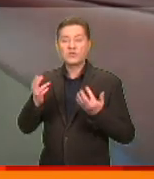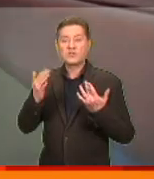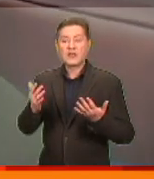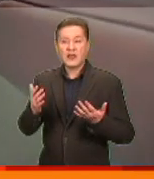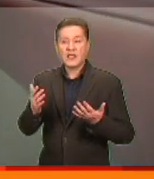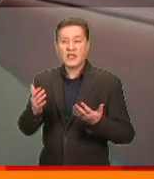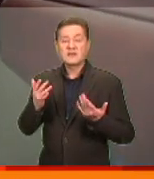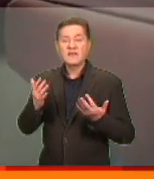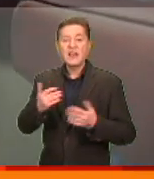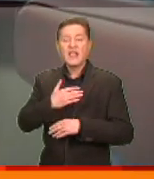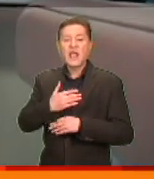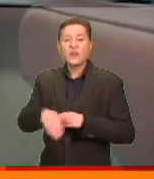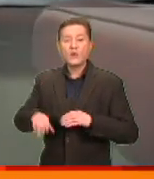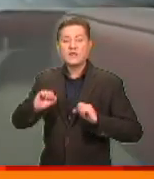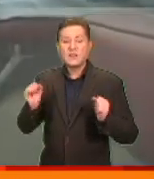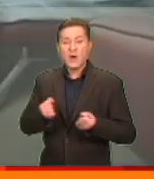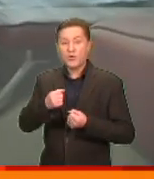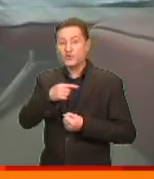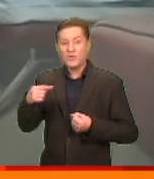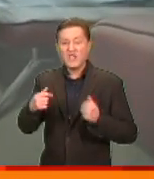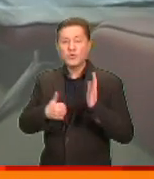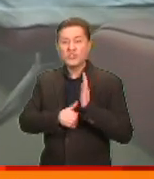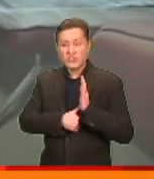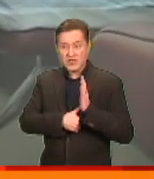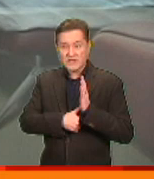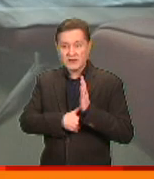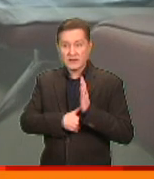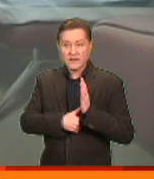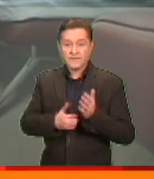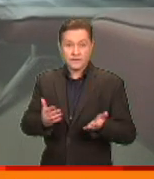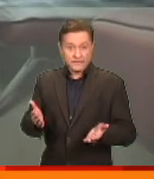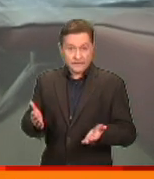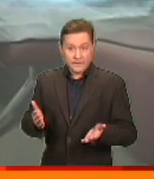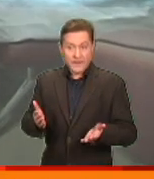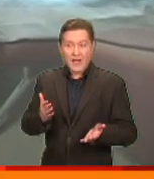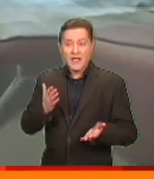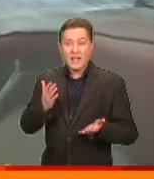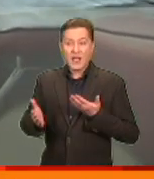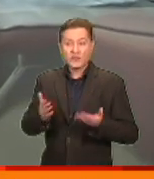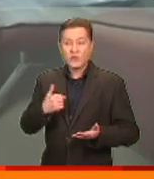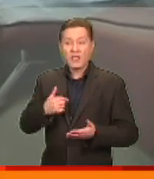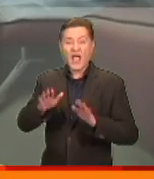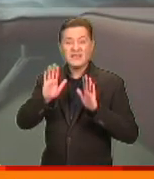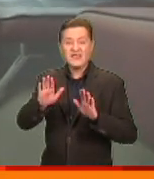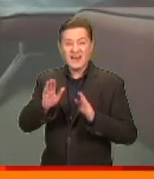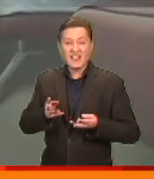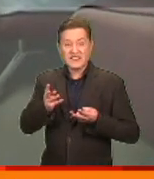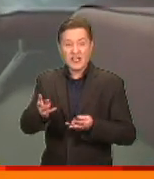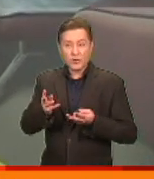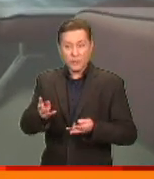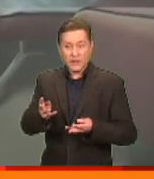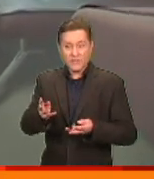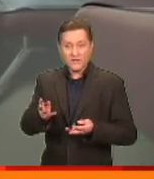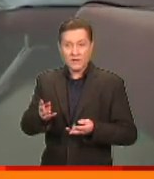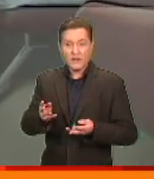брешуть? Ні, скільки морозу сьогодні? 6. 6 мінус. Ага. Тобто, якщо я тільки затопив, взагалі не топив.